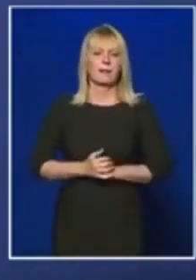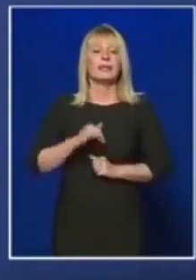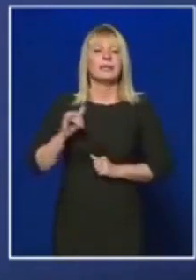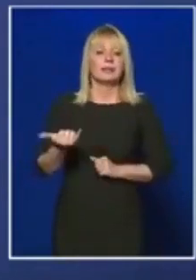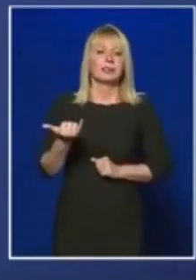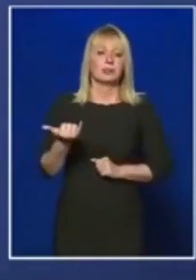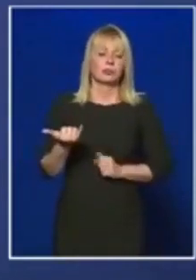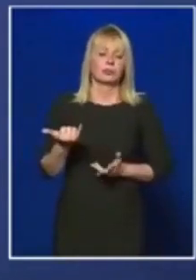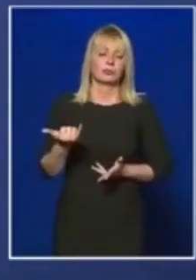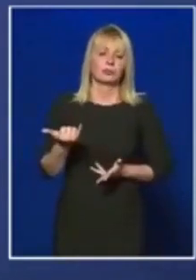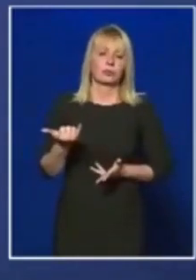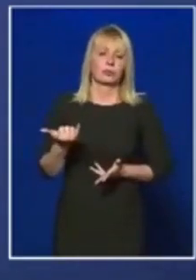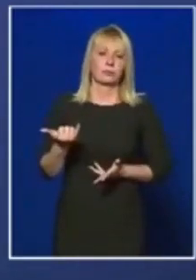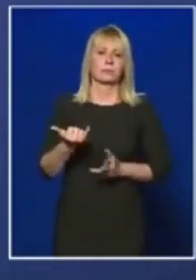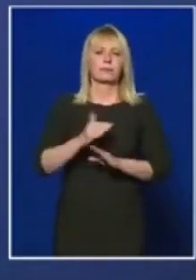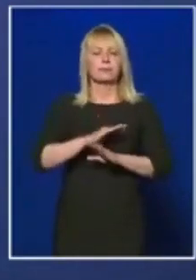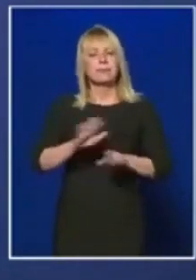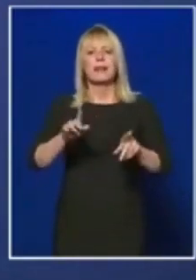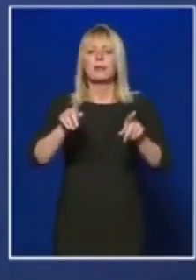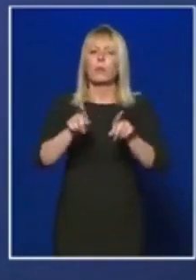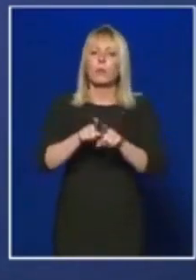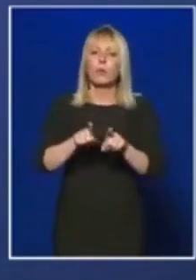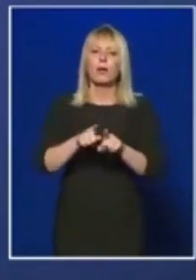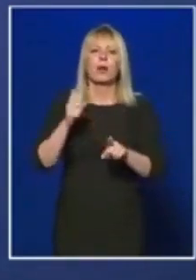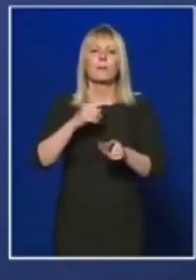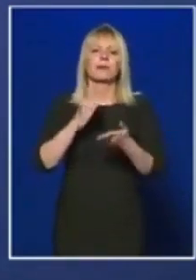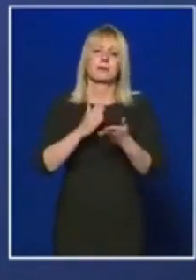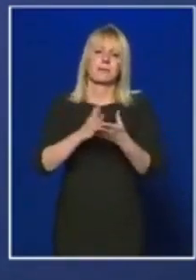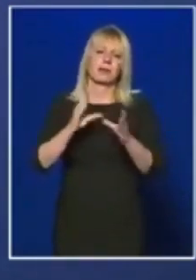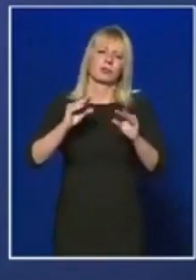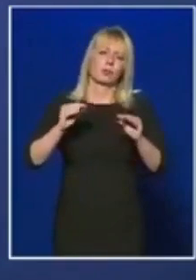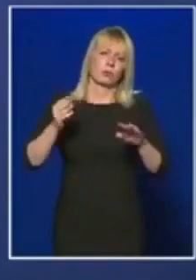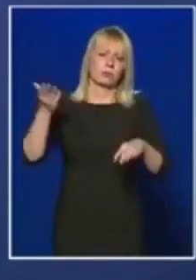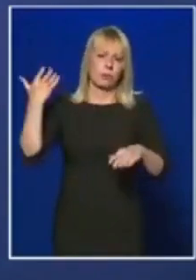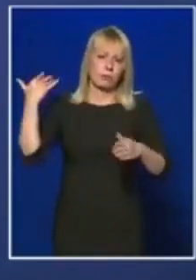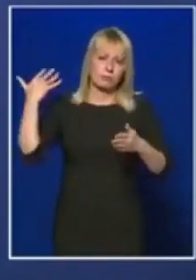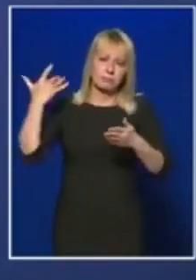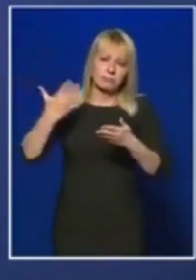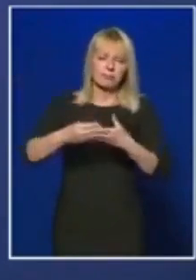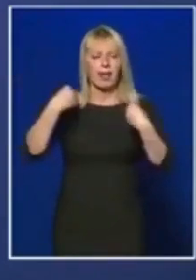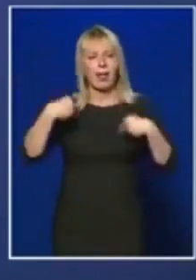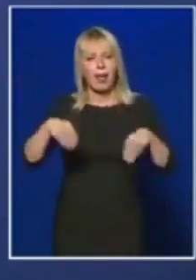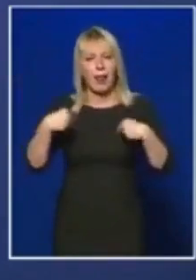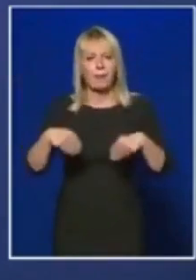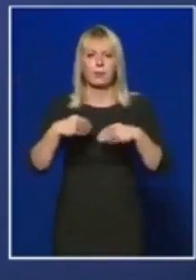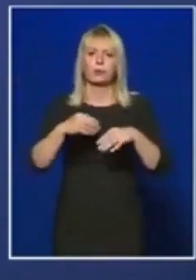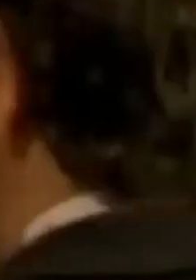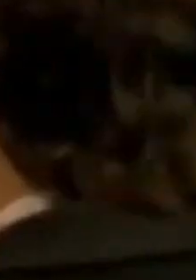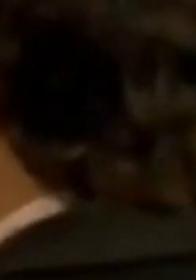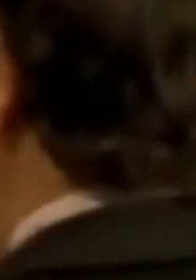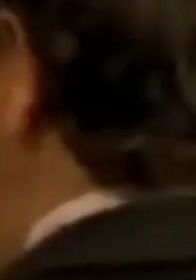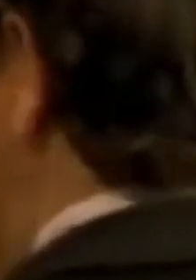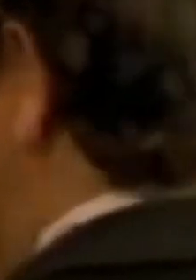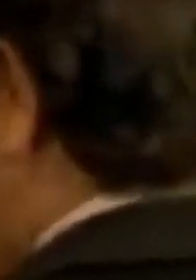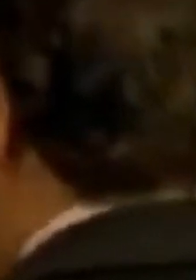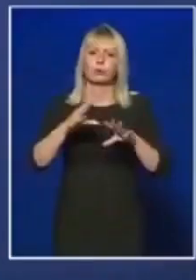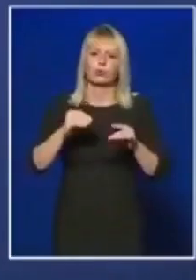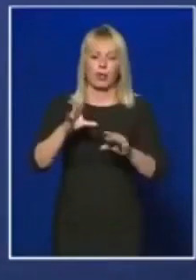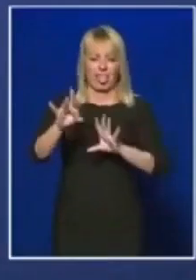és minden olyan, amit már sokszor elmondtunk, amit sokan megfognak. A